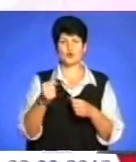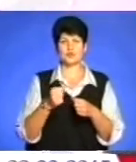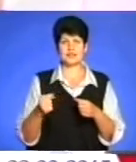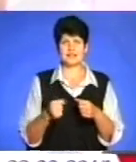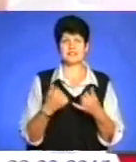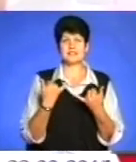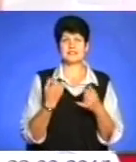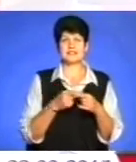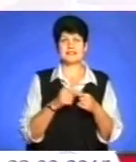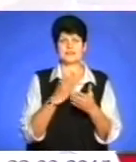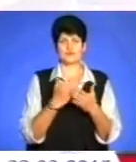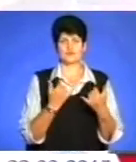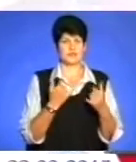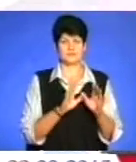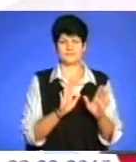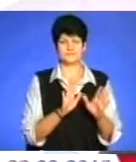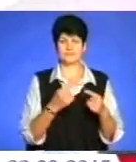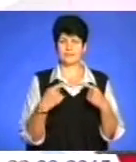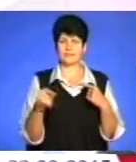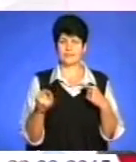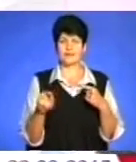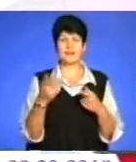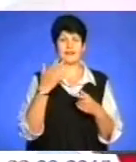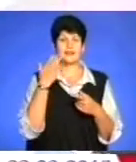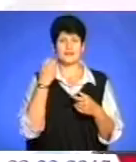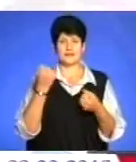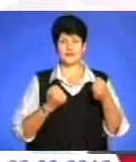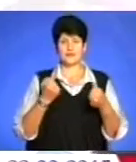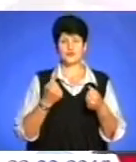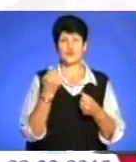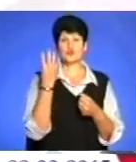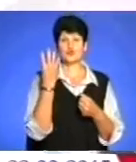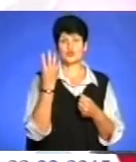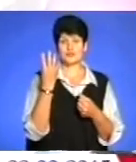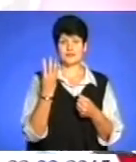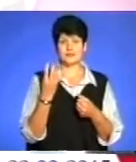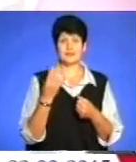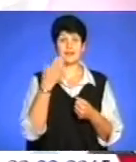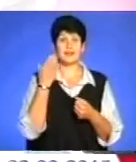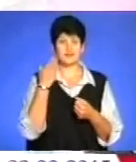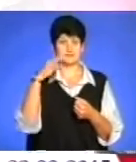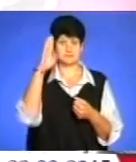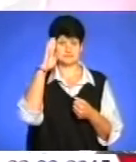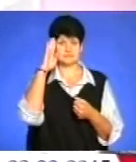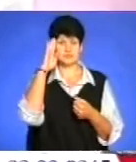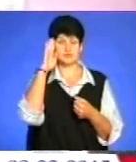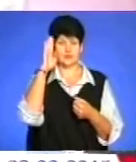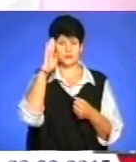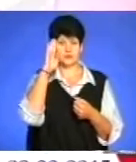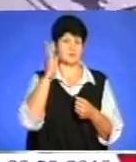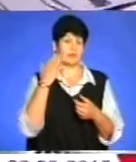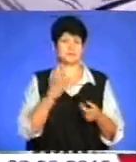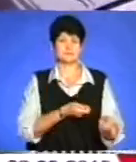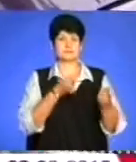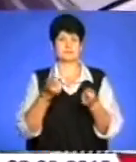є в сучасних автомобілях. Настільки автомобіль легенький, що чотири таких захудалих хлопчини можуть його перенести з одного місця в друге